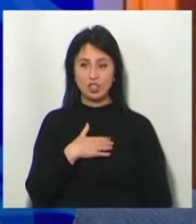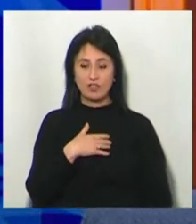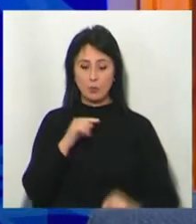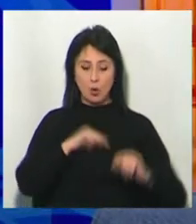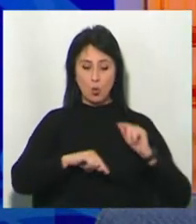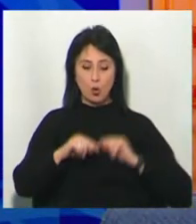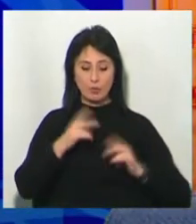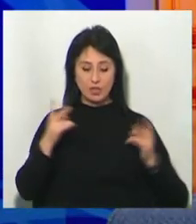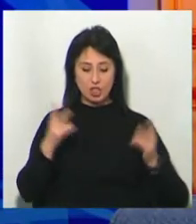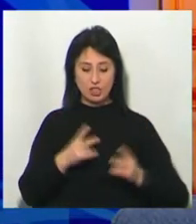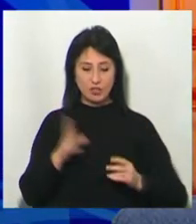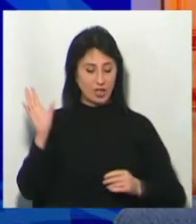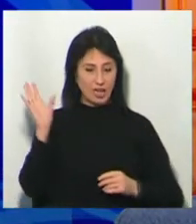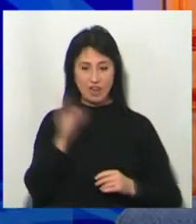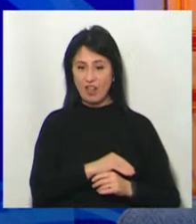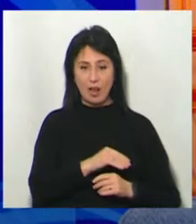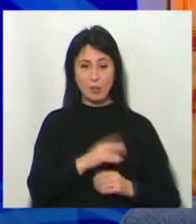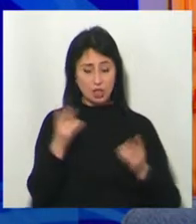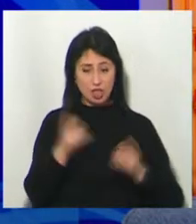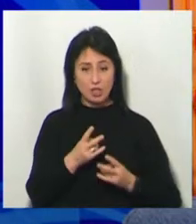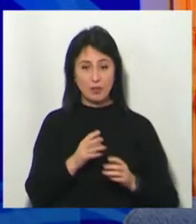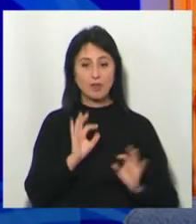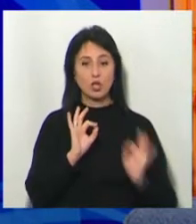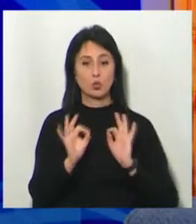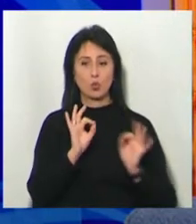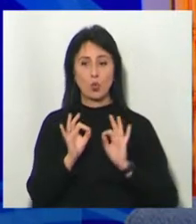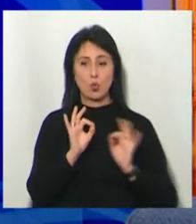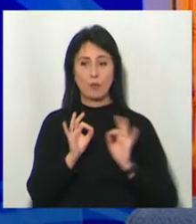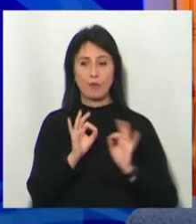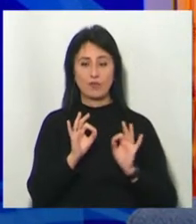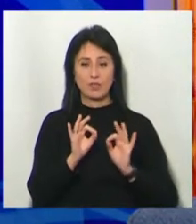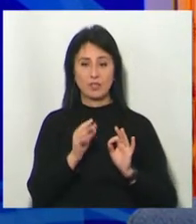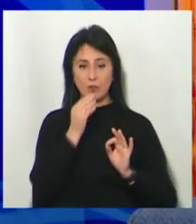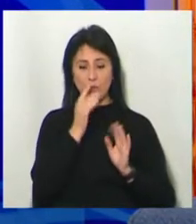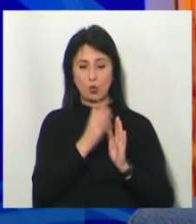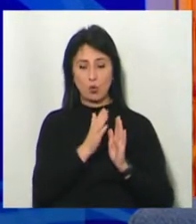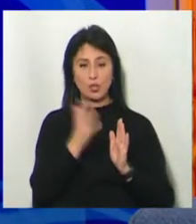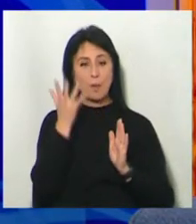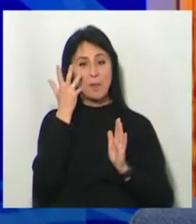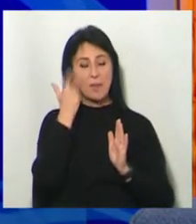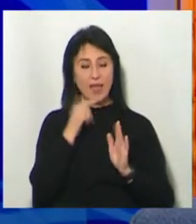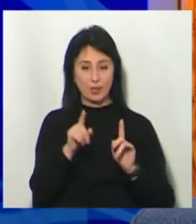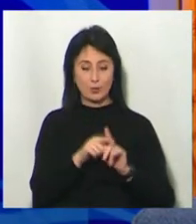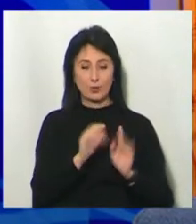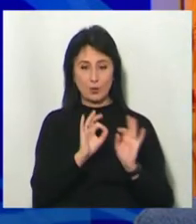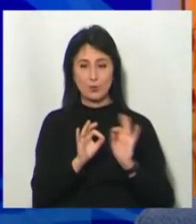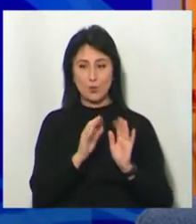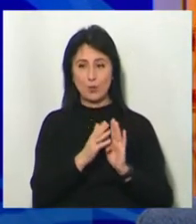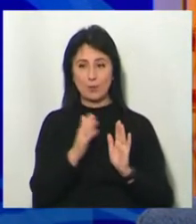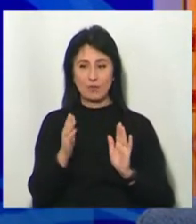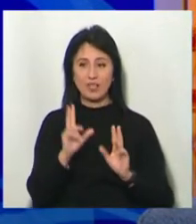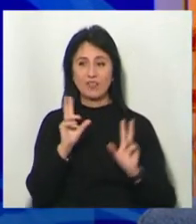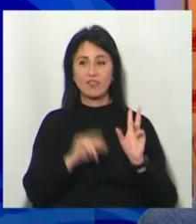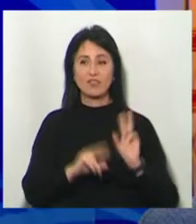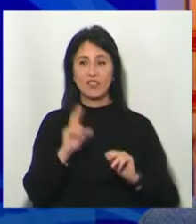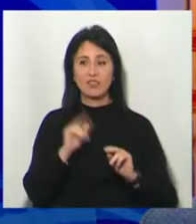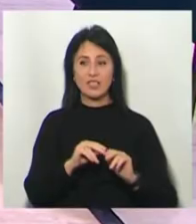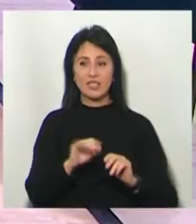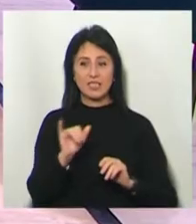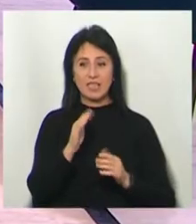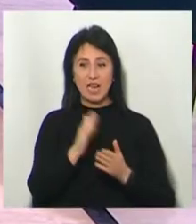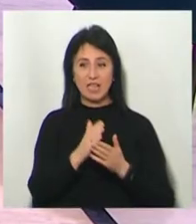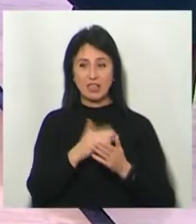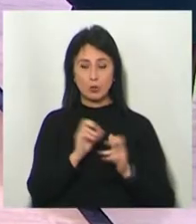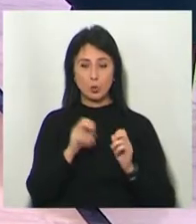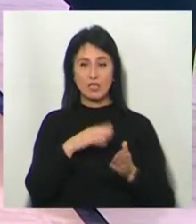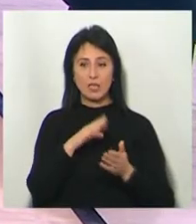ჩვენს ორგანიზმს ჭირდება ყველაფერი და ჭირდება ყველაფერის პროდუქტი. მიუხედავად პრობლემისა, ჩვენ მხოლოდ ვითვალისწინებთ, სად არის